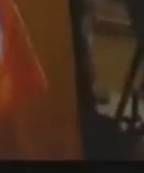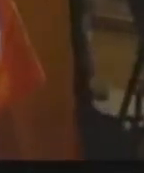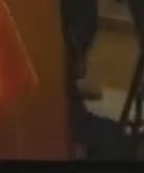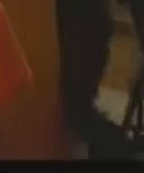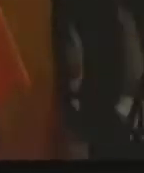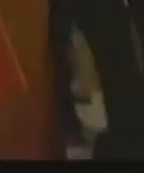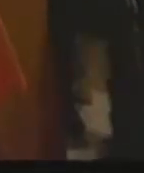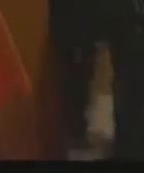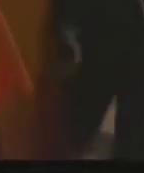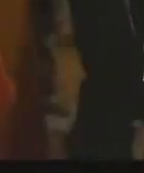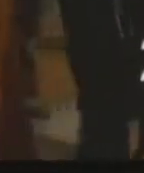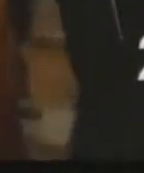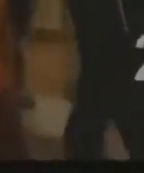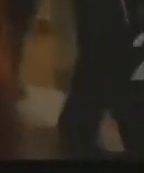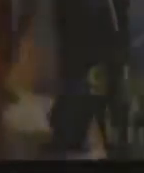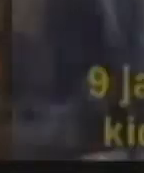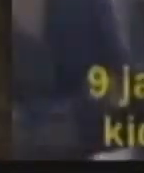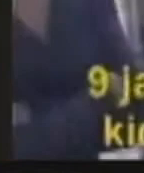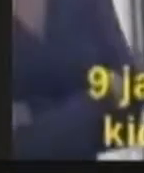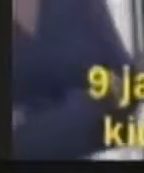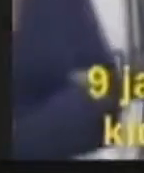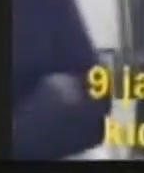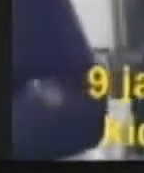הנה החדר של יואבי.